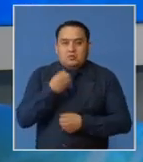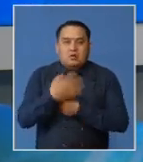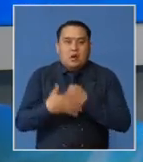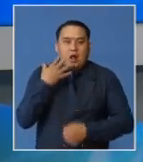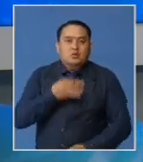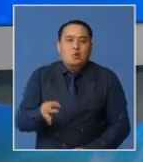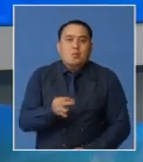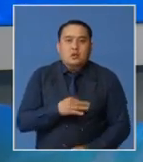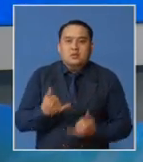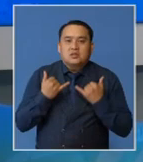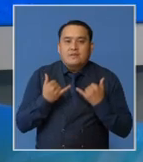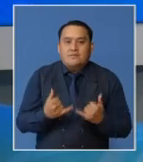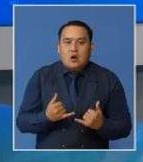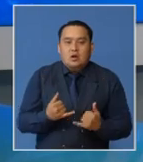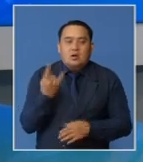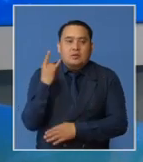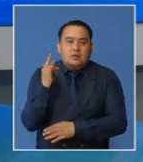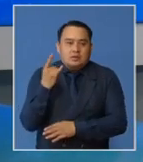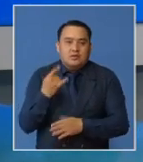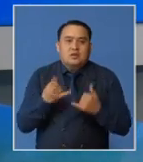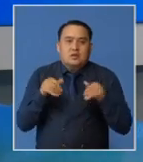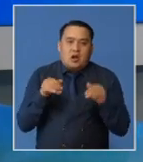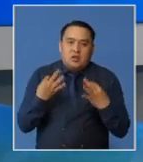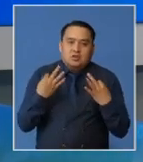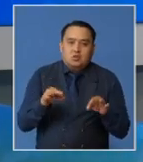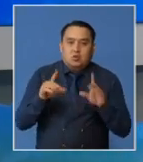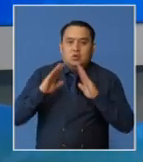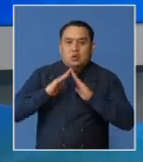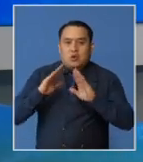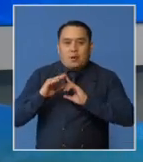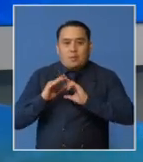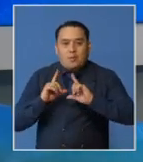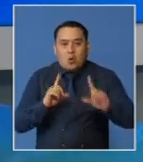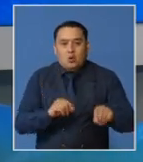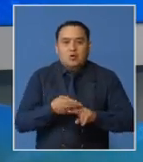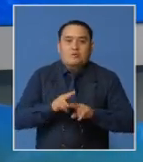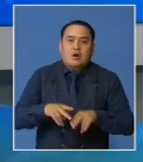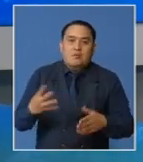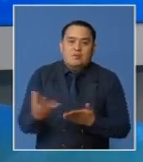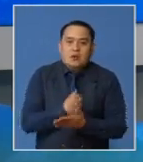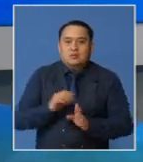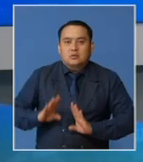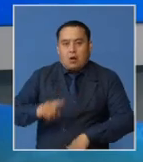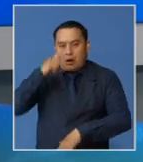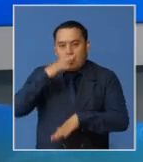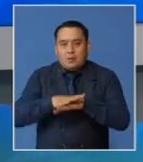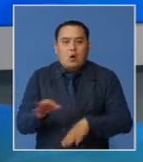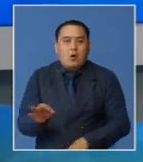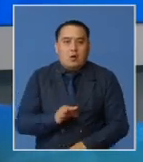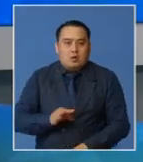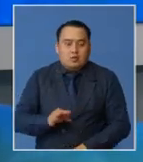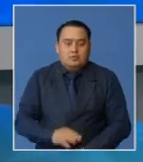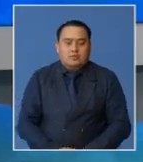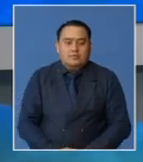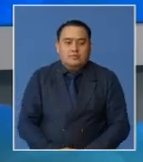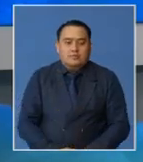центра Алматинской области. Сегодня младенцам разрешили отправиться домой. Пожелать удачи тройне прибыл заместитель акима Алматинской области